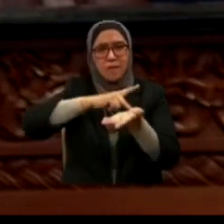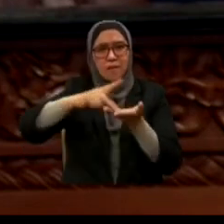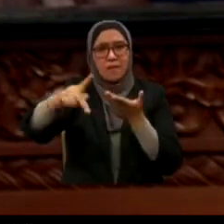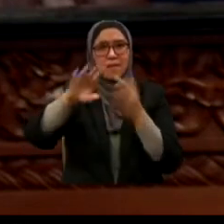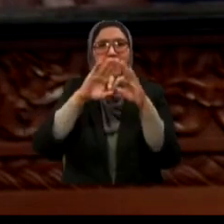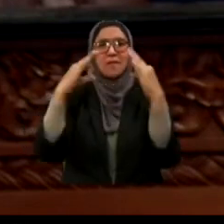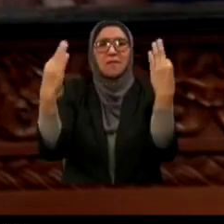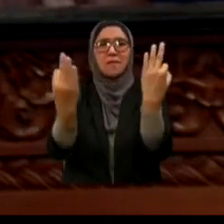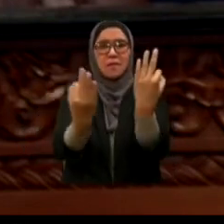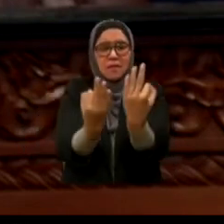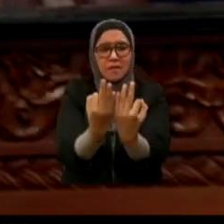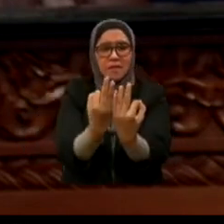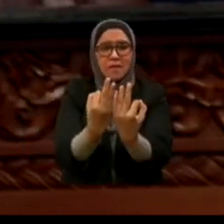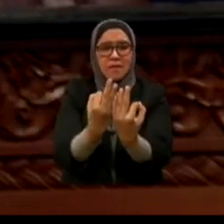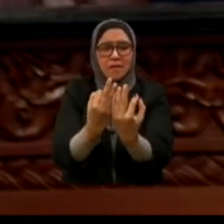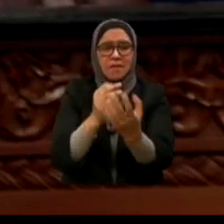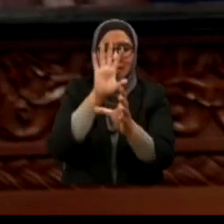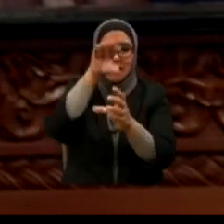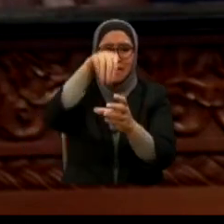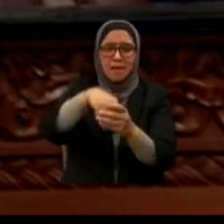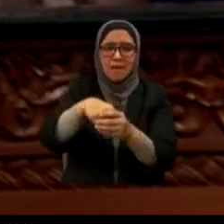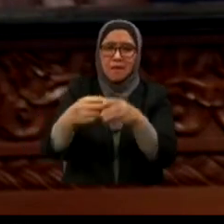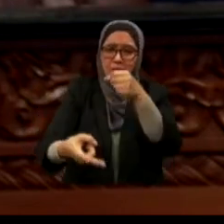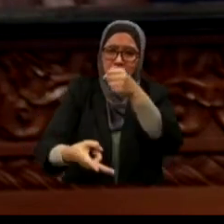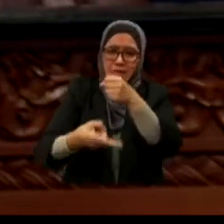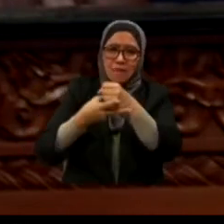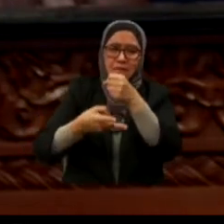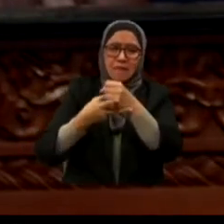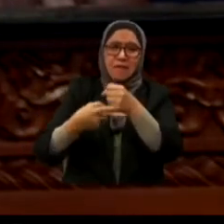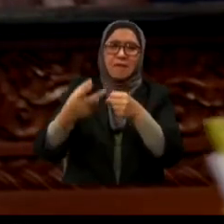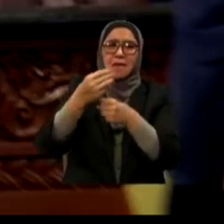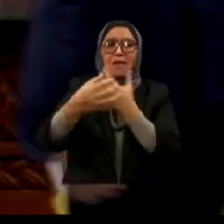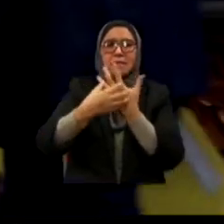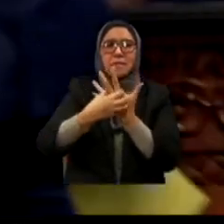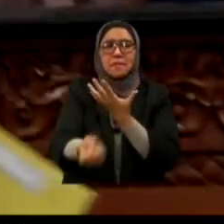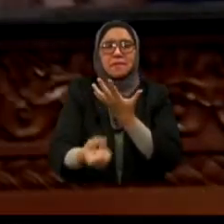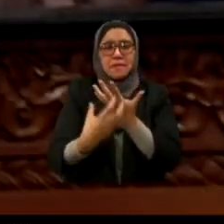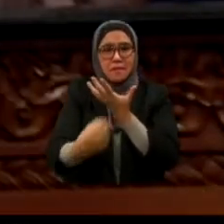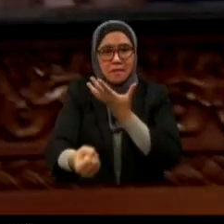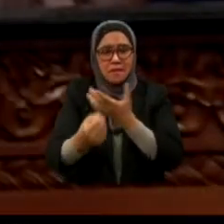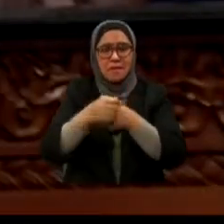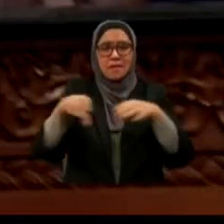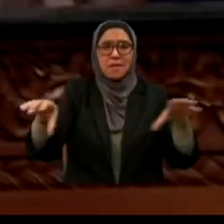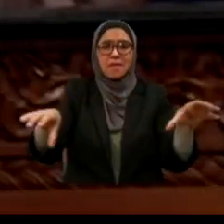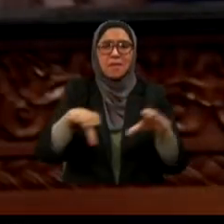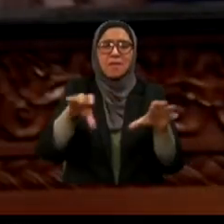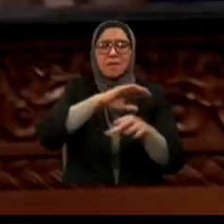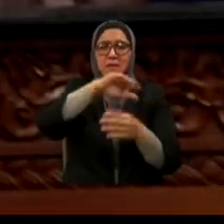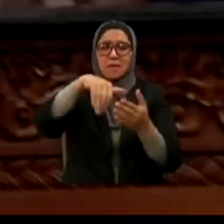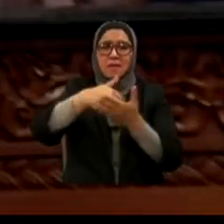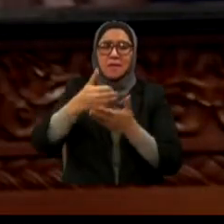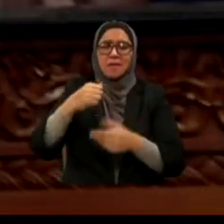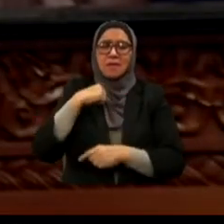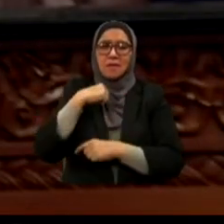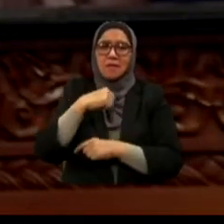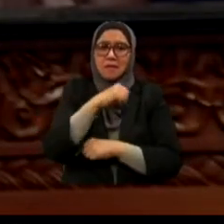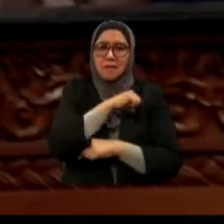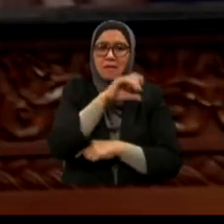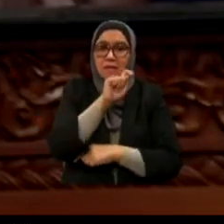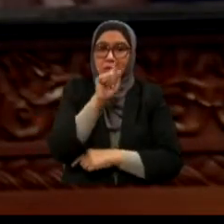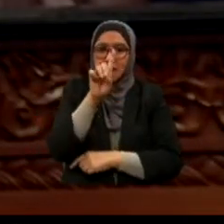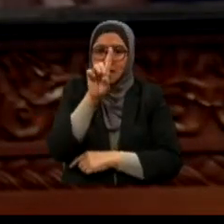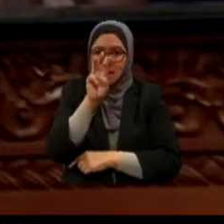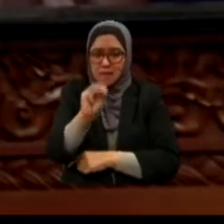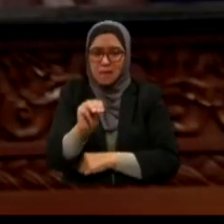keluarga yang melibatkan caromma dan simpanan yang telah dibuat oleh semua anggota TDM berkenaan sepanjang